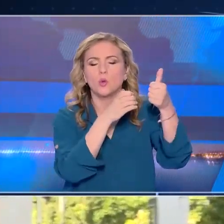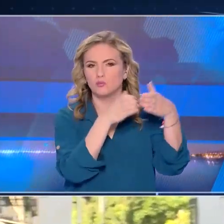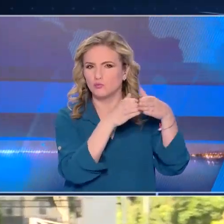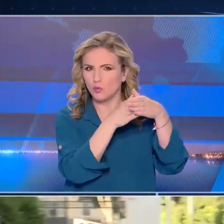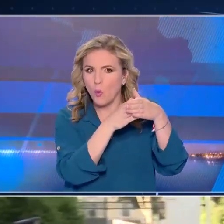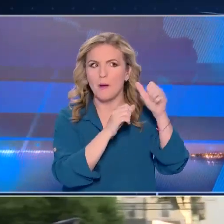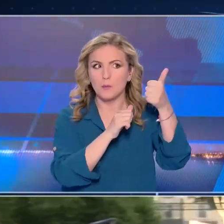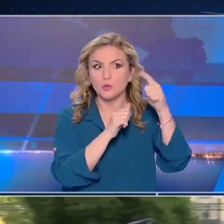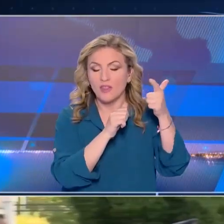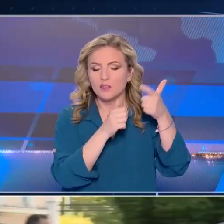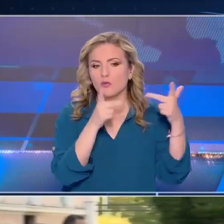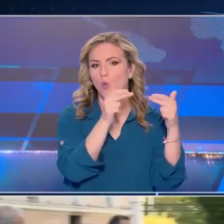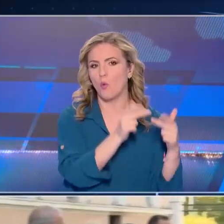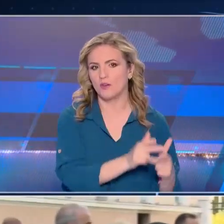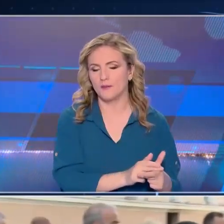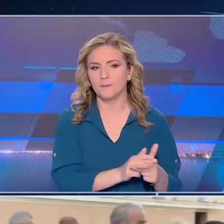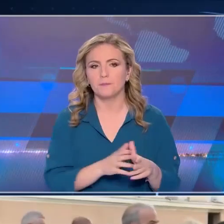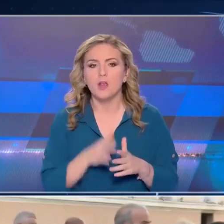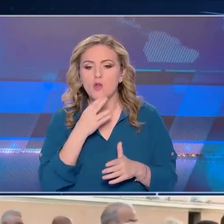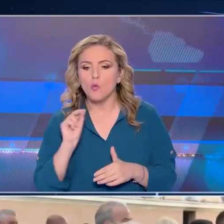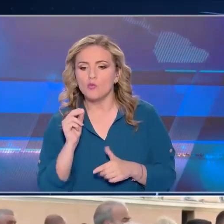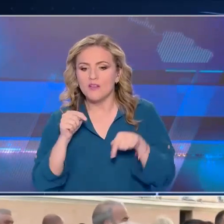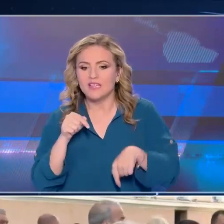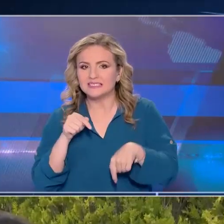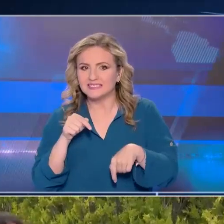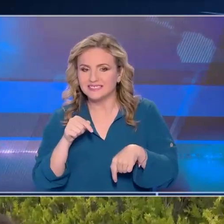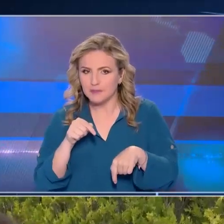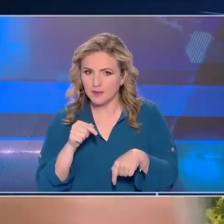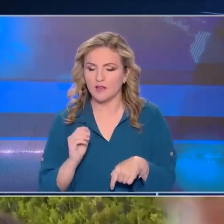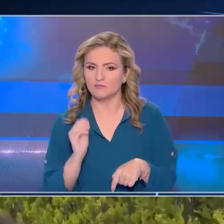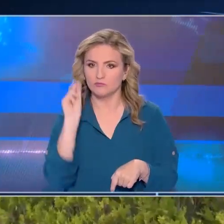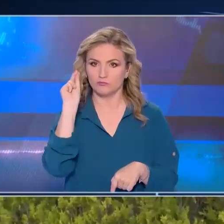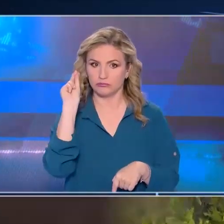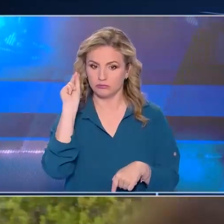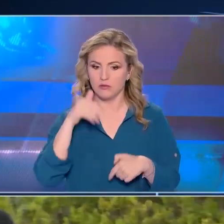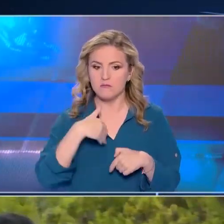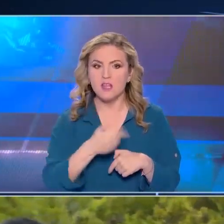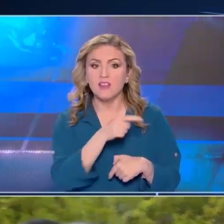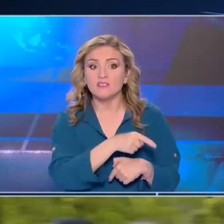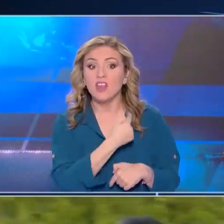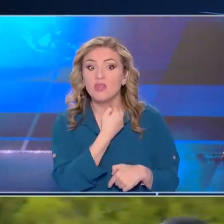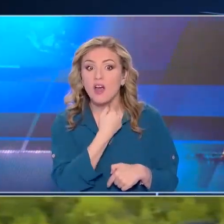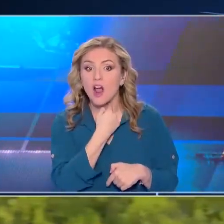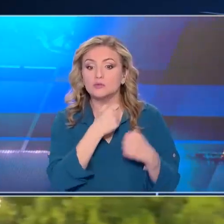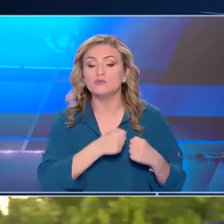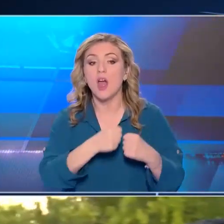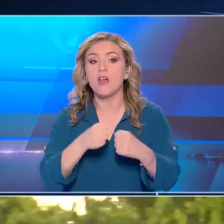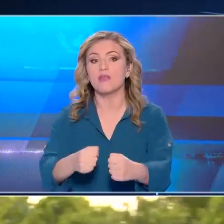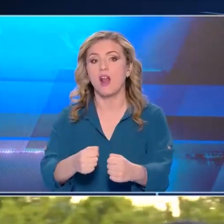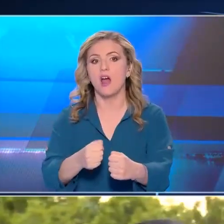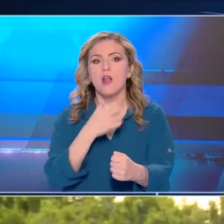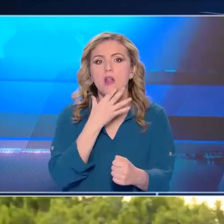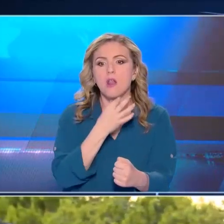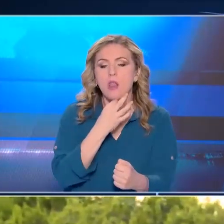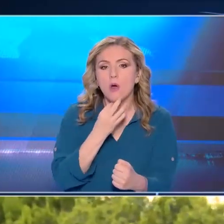σήμερα στη Βουλή της μιας ημέρας, όπως είπες και στην αρχή του έκτακτου δελτίου μας, Στέλλα, μπορεί μετά να χάσουν αυτή την έδρα και να μην